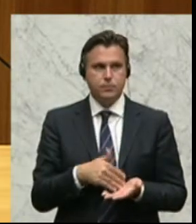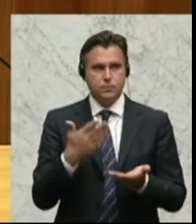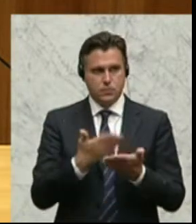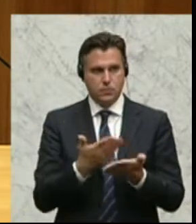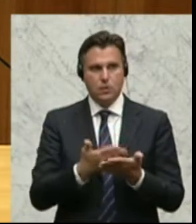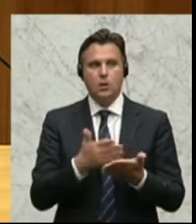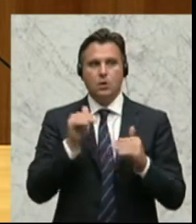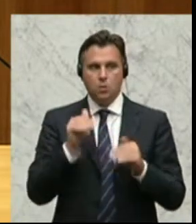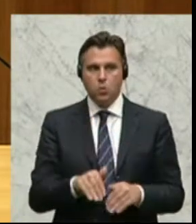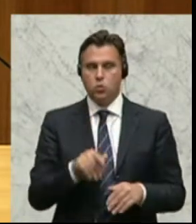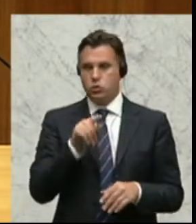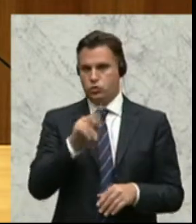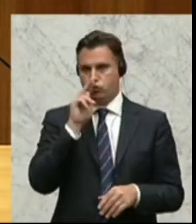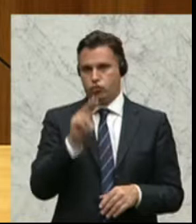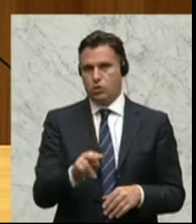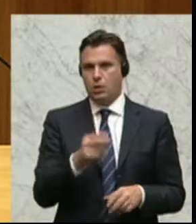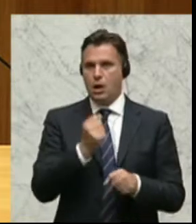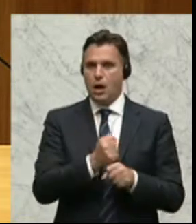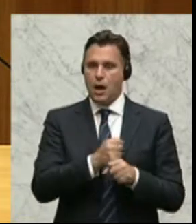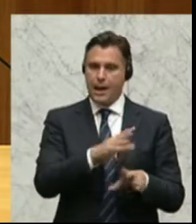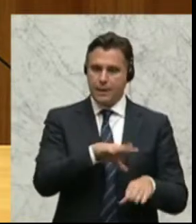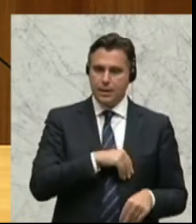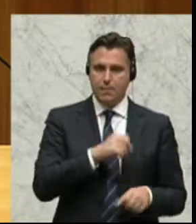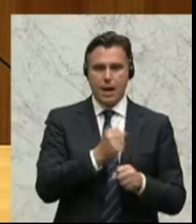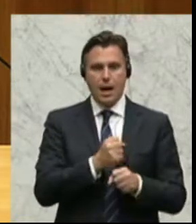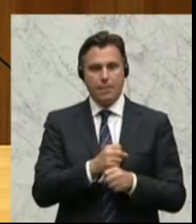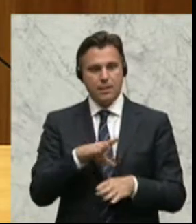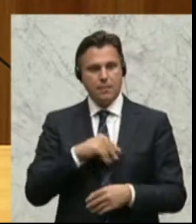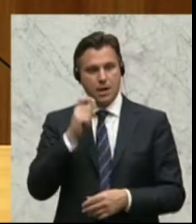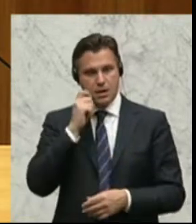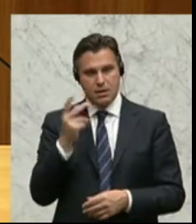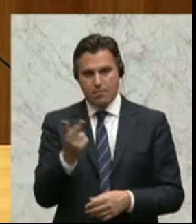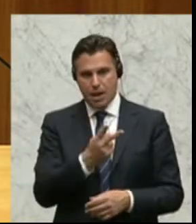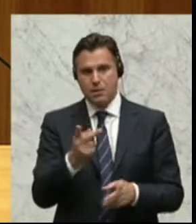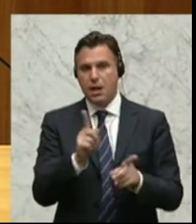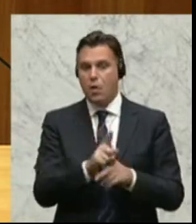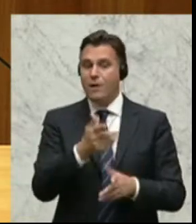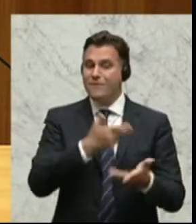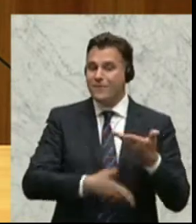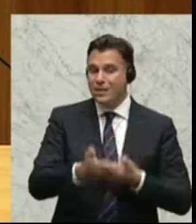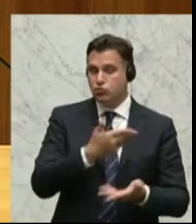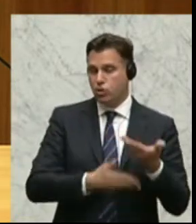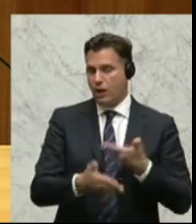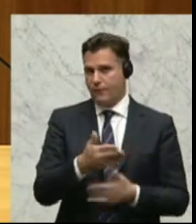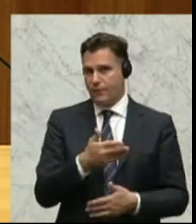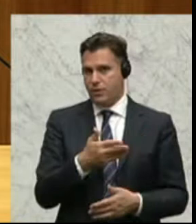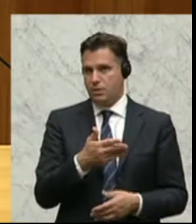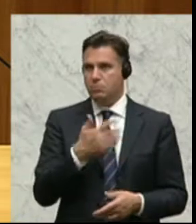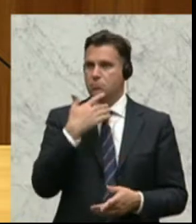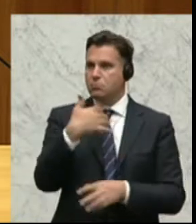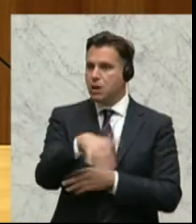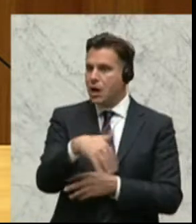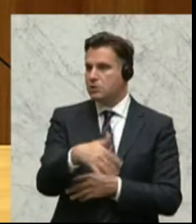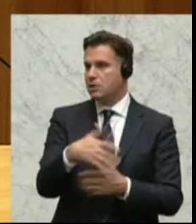weil sowohl Arbeitnehmerinnen und Arbeitnehmer auf der einen Seite als auch die Wirtschaft, vor allem die Wirten, die Geschäftsleute,